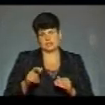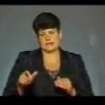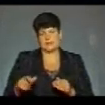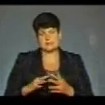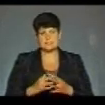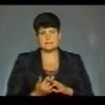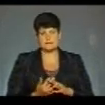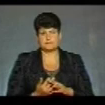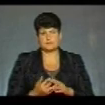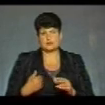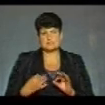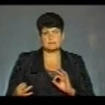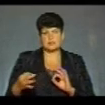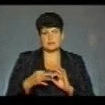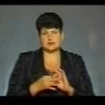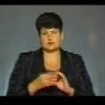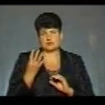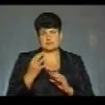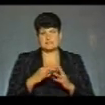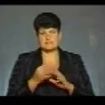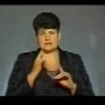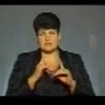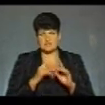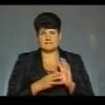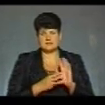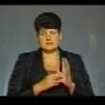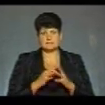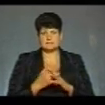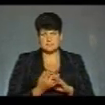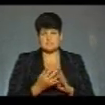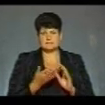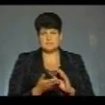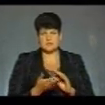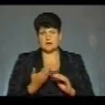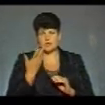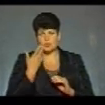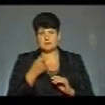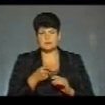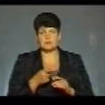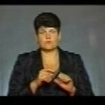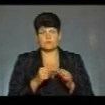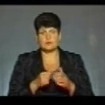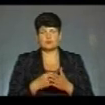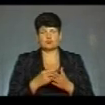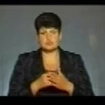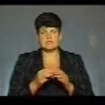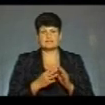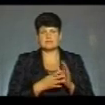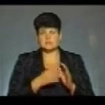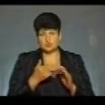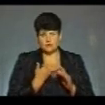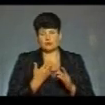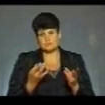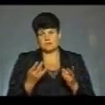Сергій Надал. До нас приєдналося 4 сільські ради, 8 сіл. І, власне, коли ми формували бюджет 2019 року, ми формували з потребами навколишніх